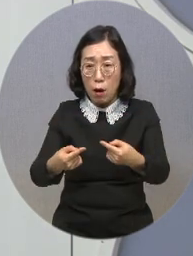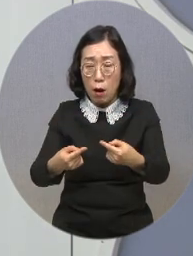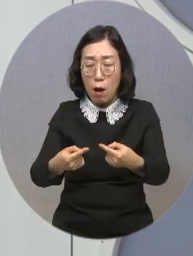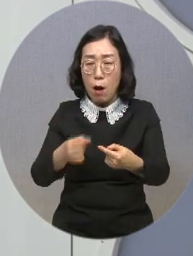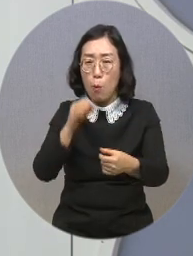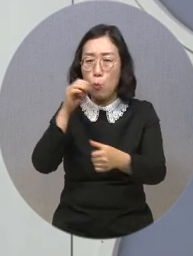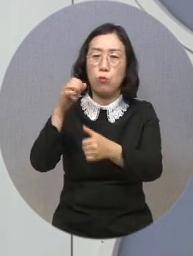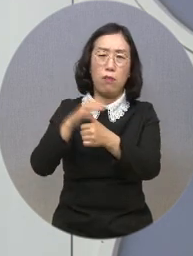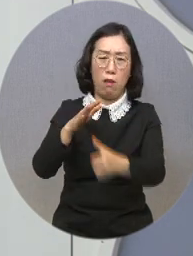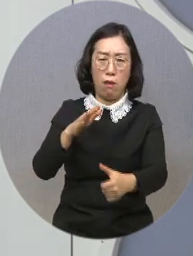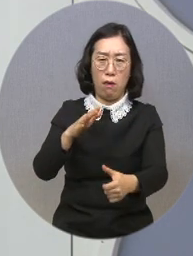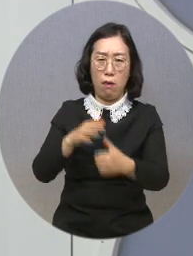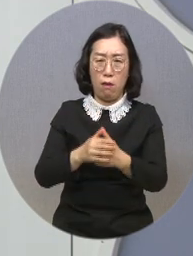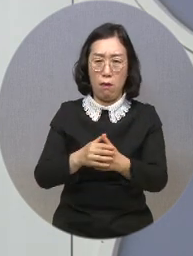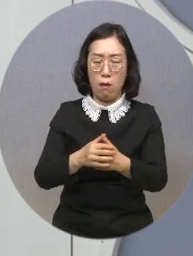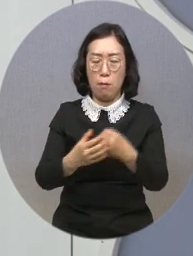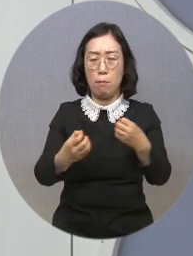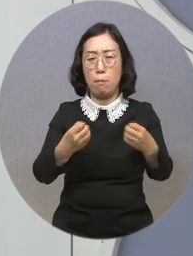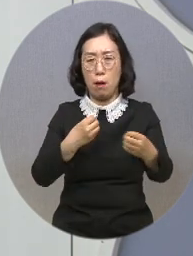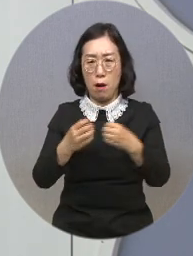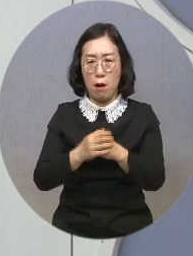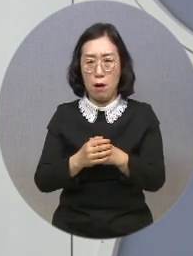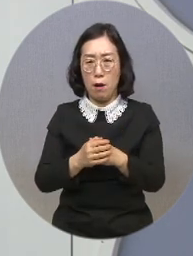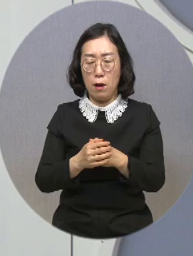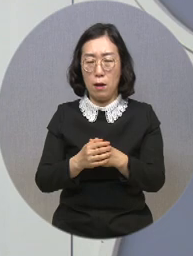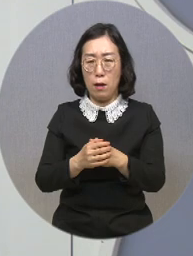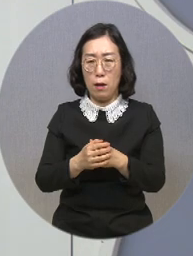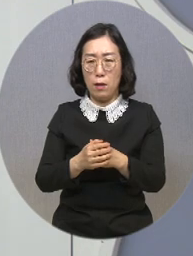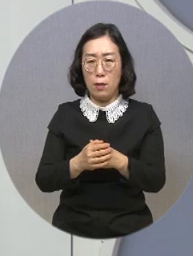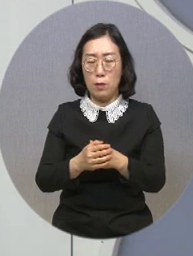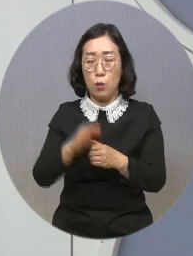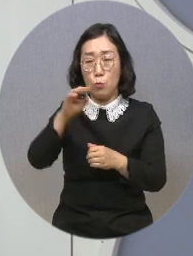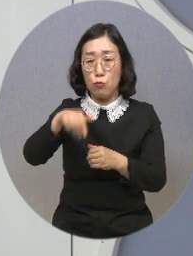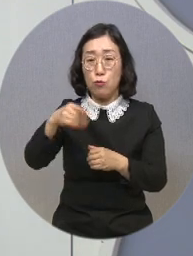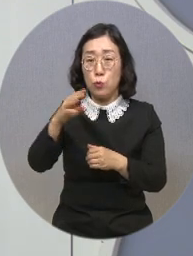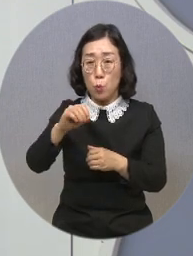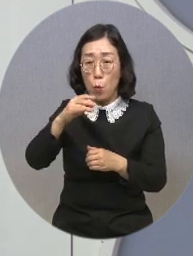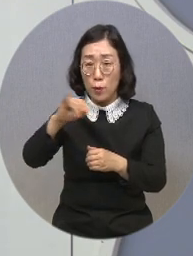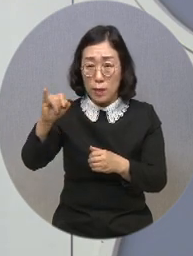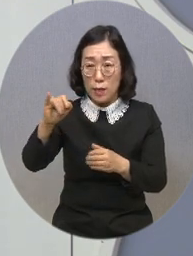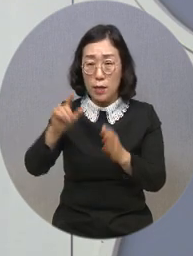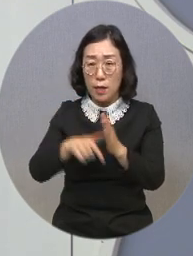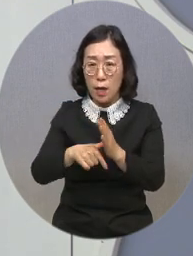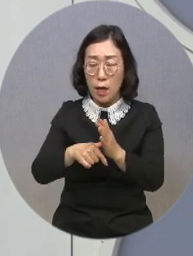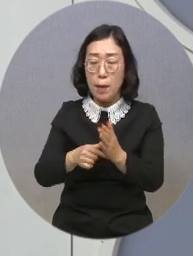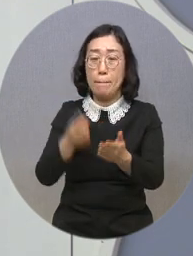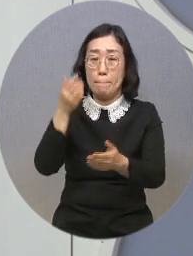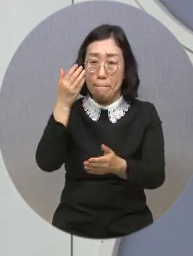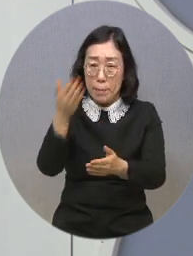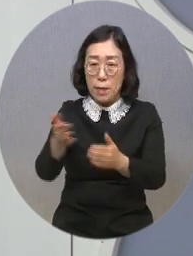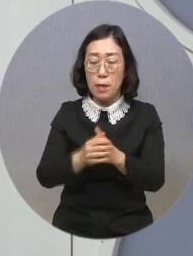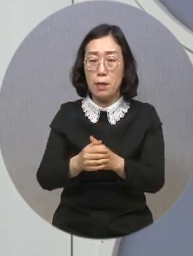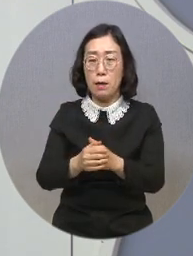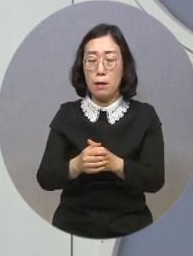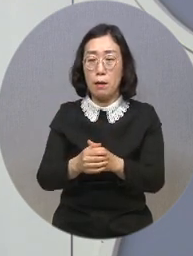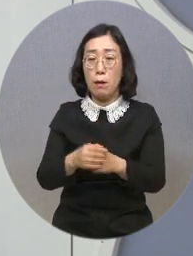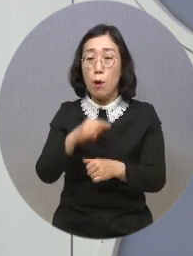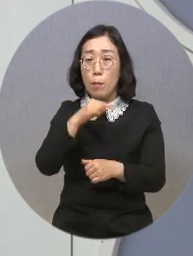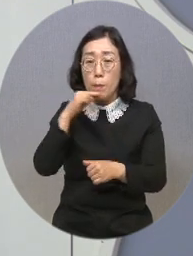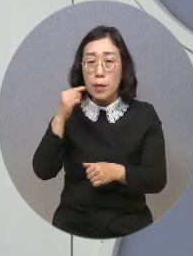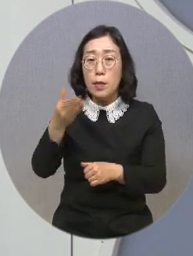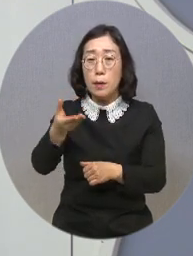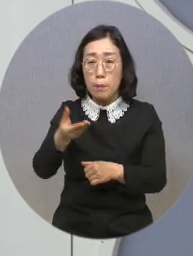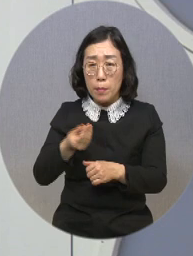말씀을 제가 들었어요. 그래서 제가 그때 이현재 부총리께 질의를 해서 신용불량자는 빚을 못 갚은